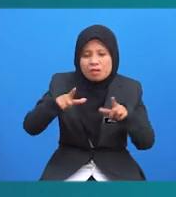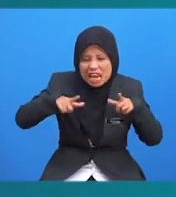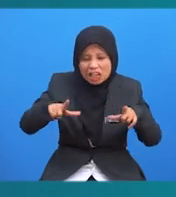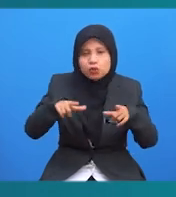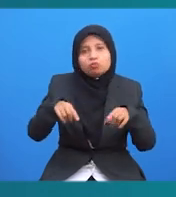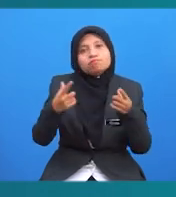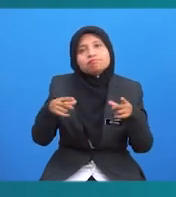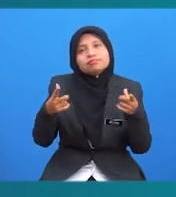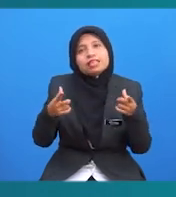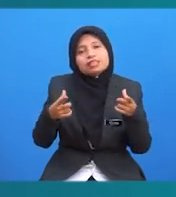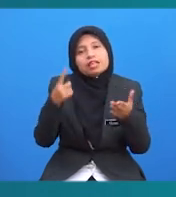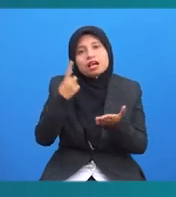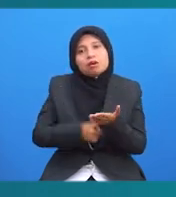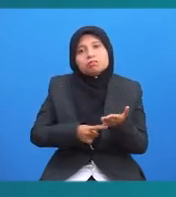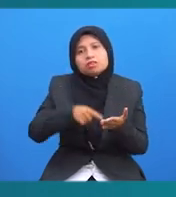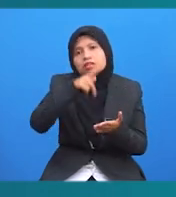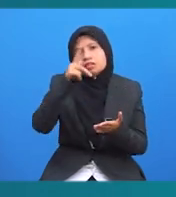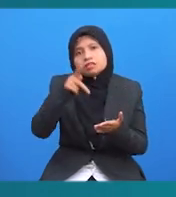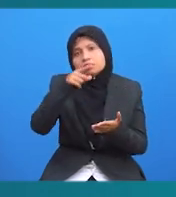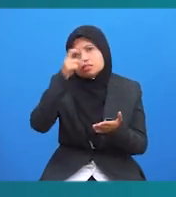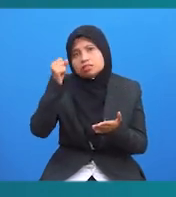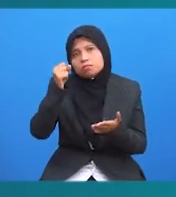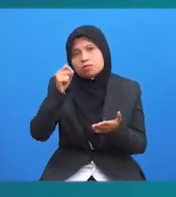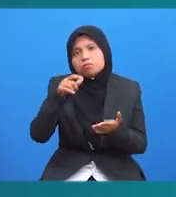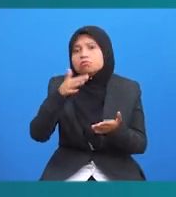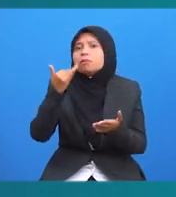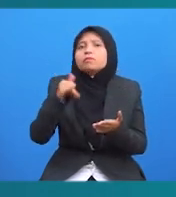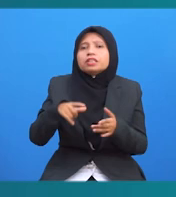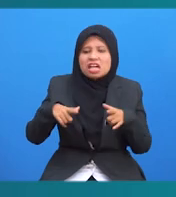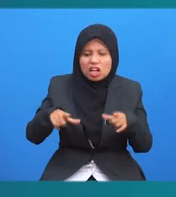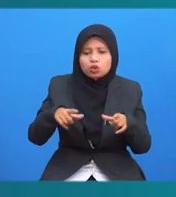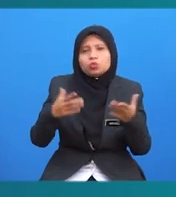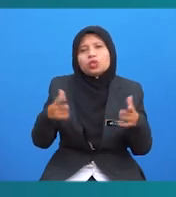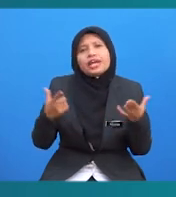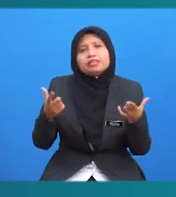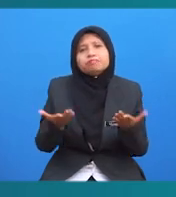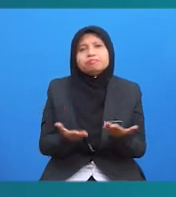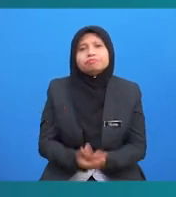berbeza. Apakah sebab ia berada dalam kelajuan yang berbeza?